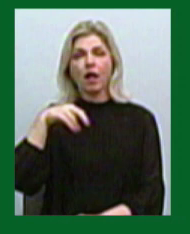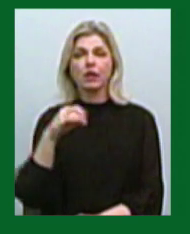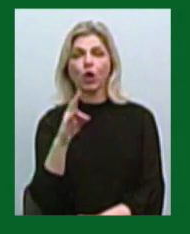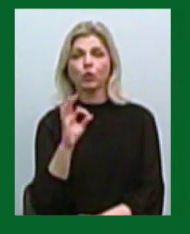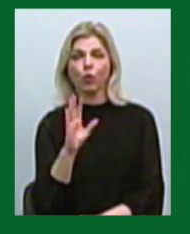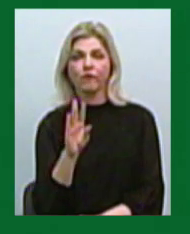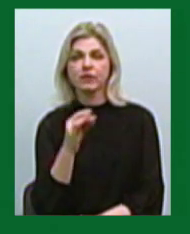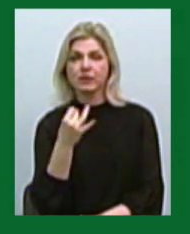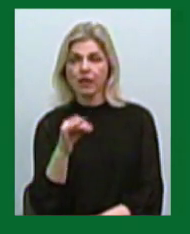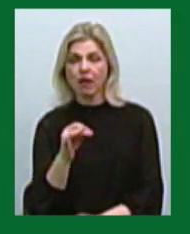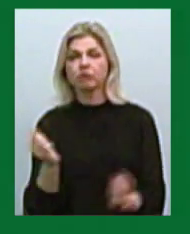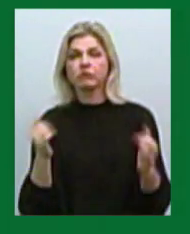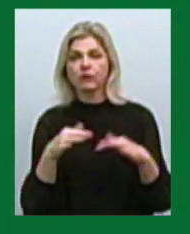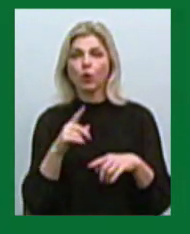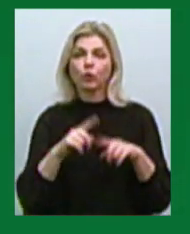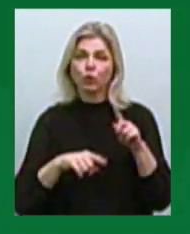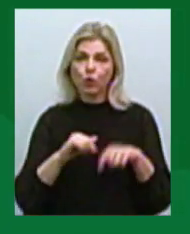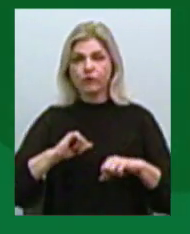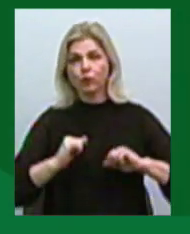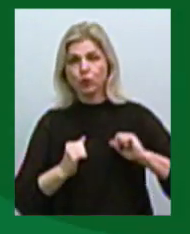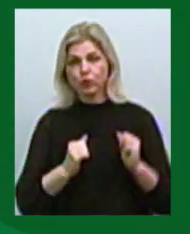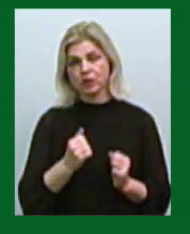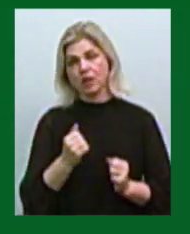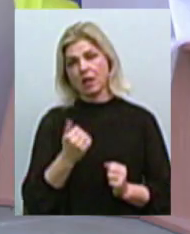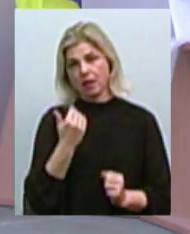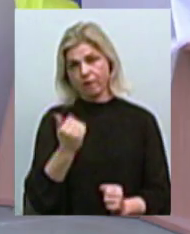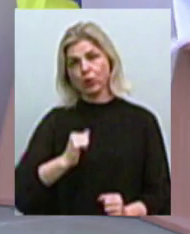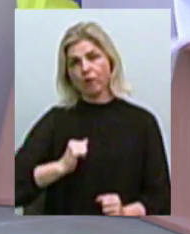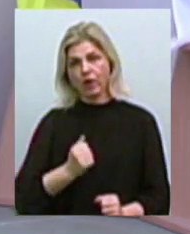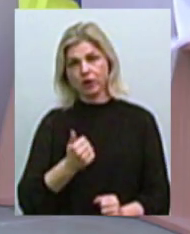зібрались друзі, родичі та бойові товариші військовослужбовця.